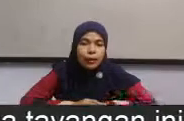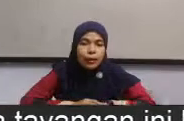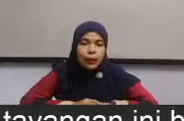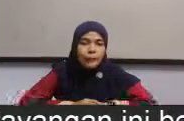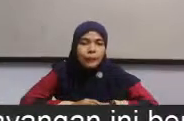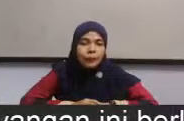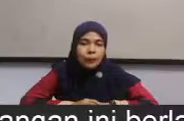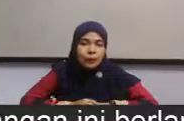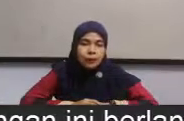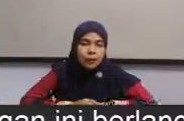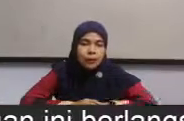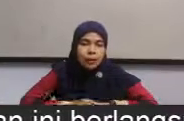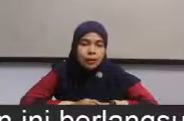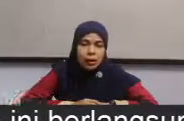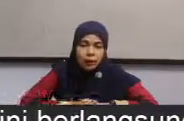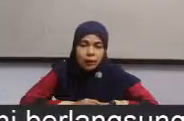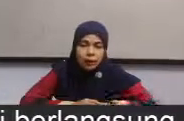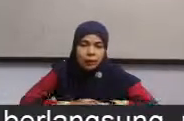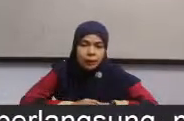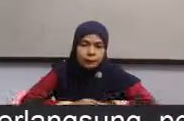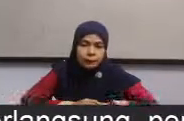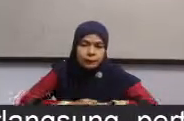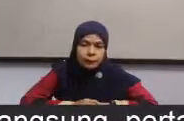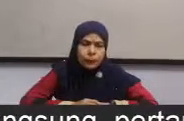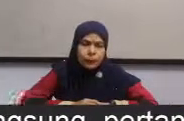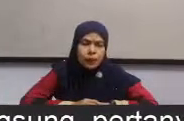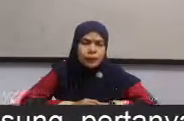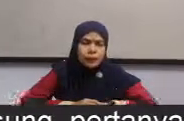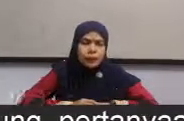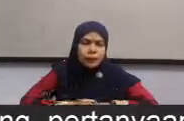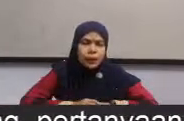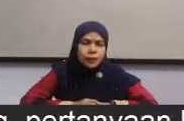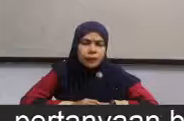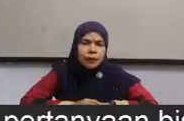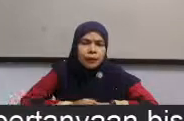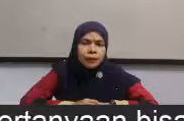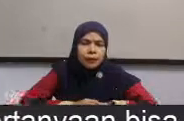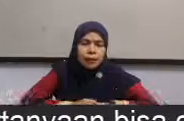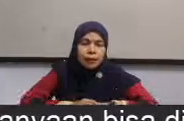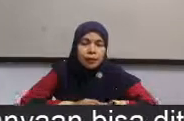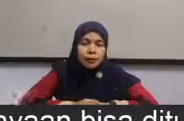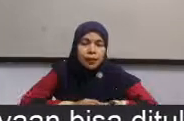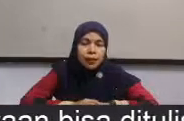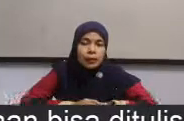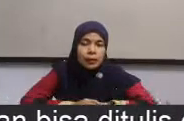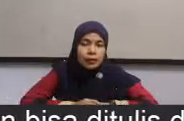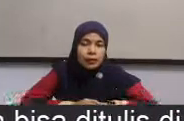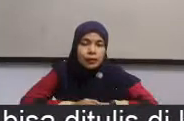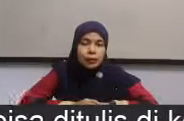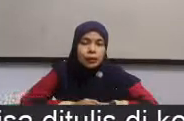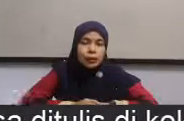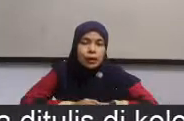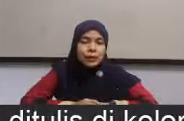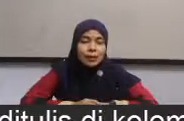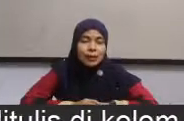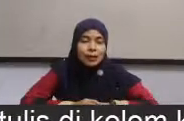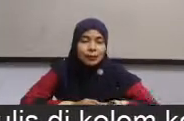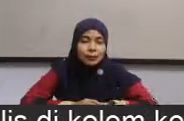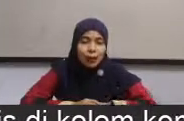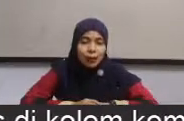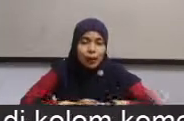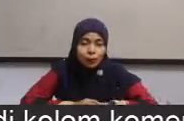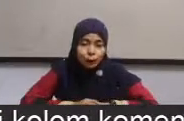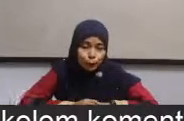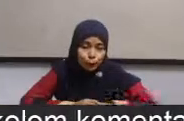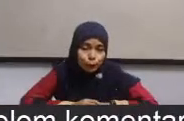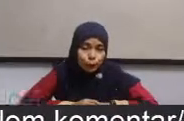berikutnya adalah di bidang transportasi yang pertama memanfaatkan alat transportasi sesuai jarak